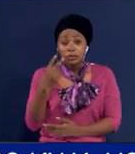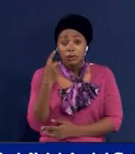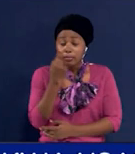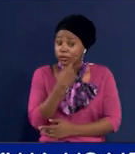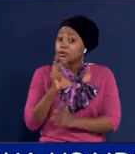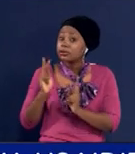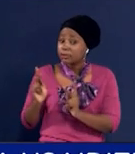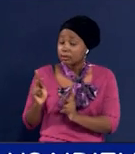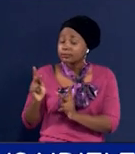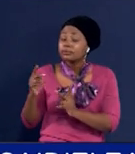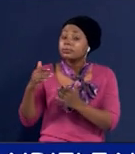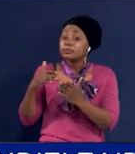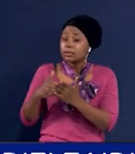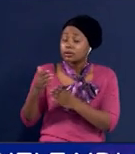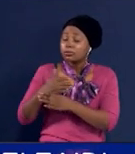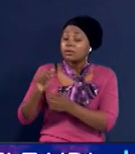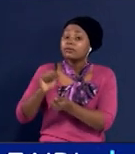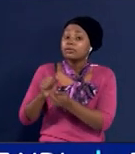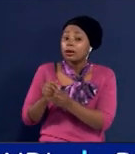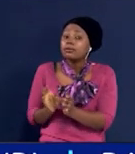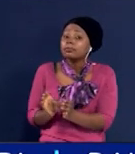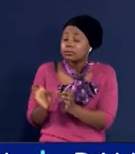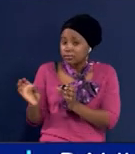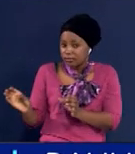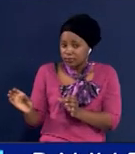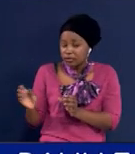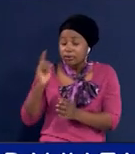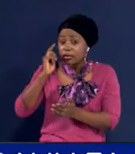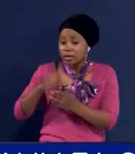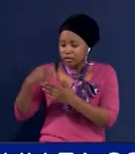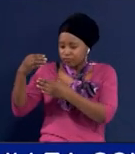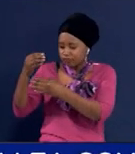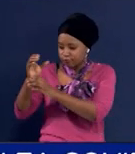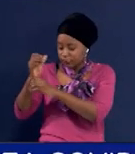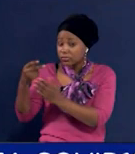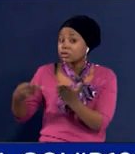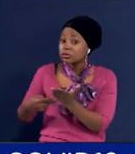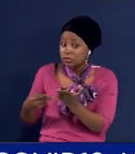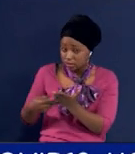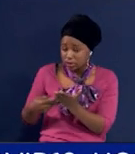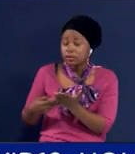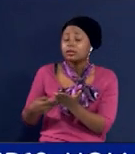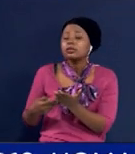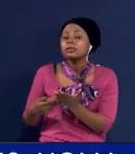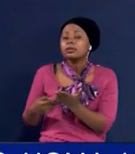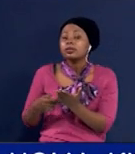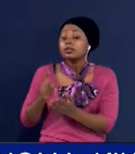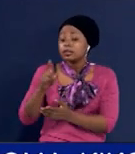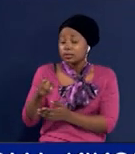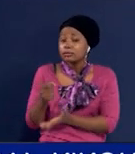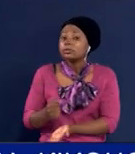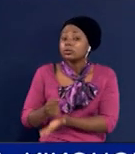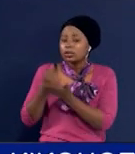kawaida mpaka tutumie vifaa maalum, kwa maana hadubini za electronic microscope, ambayo